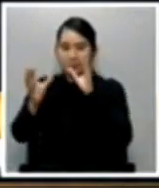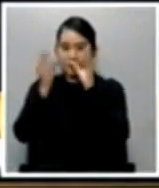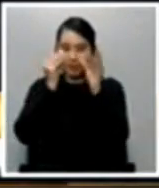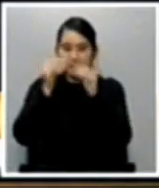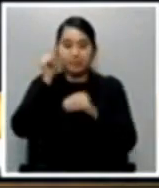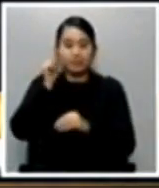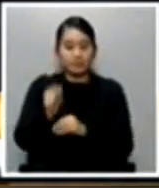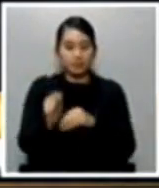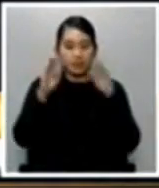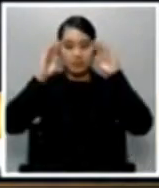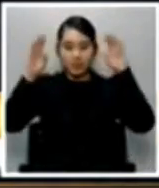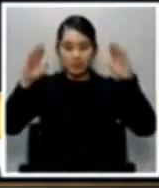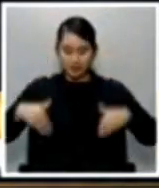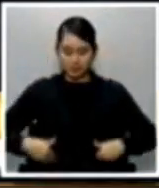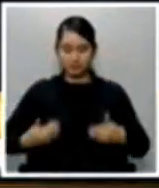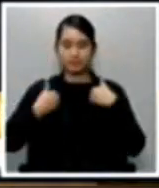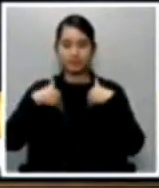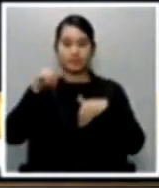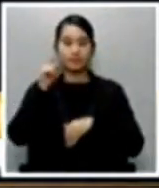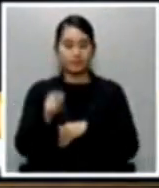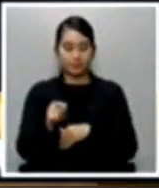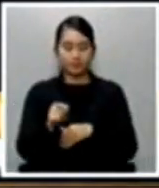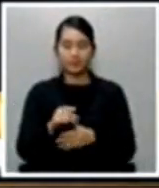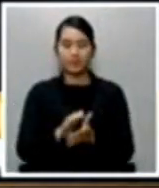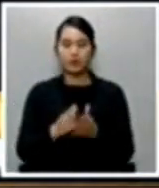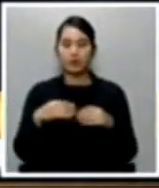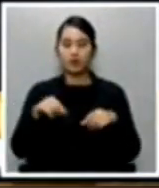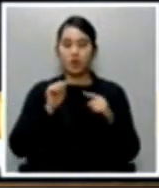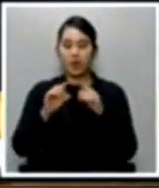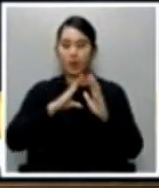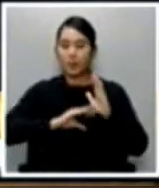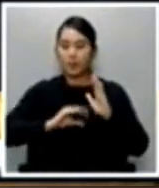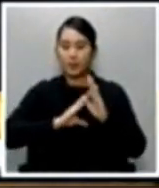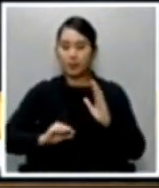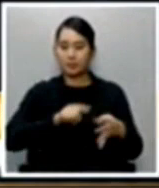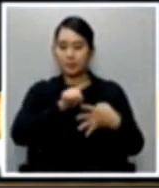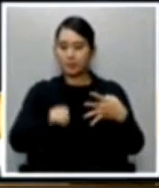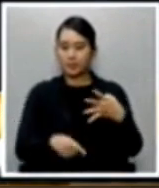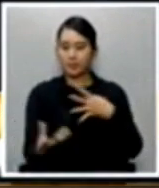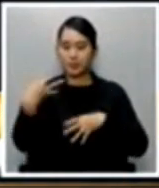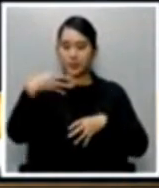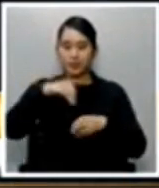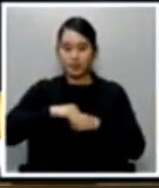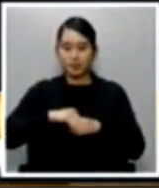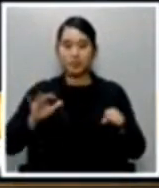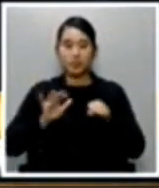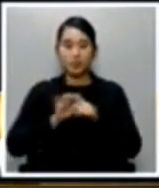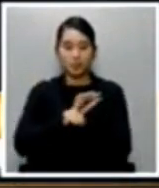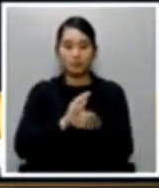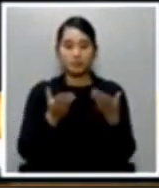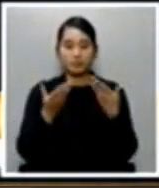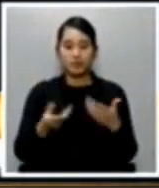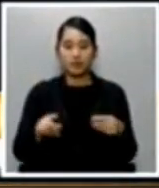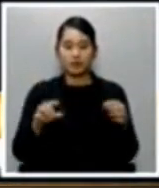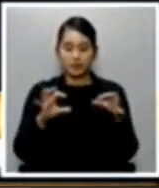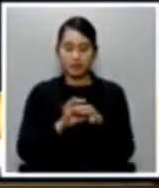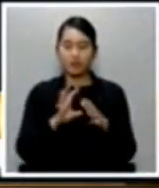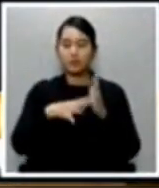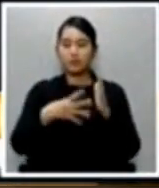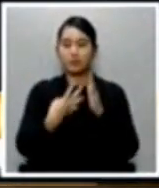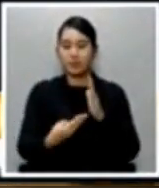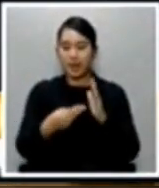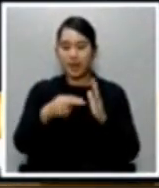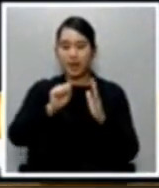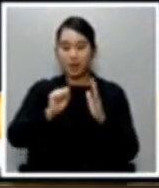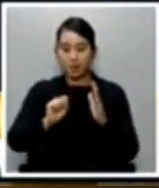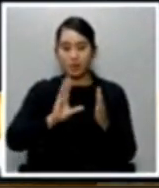ครับผ่านประสบการณ์ชีวิตพร้อมๆกับการปลูกฝังในความฉลาดรู้ทั้ง4ด้านนะครับในเรื่องของ International Program